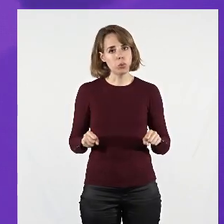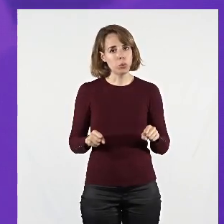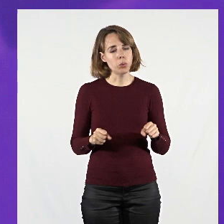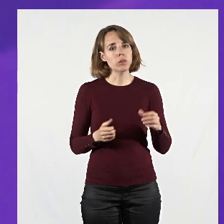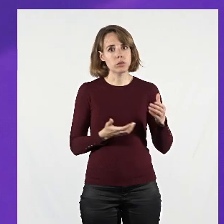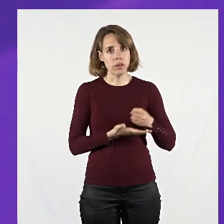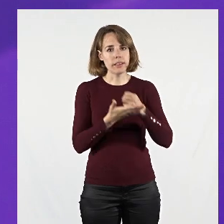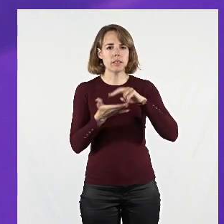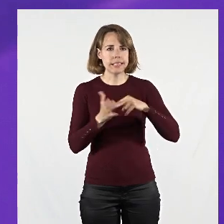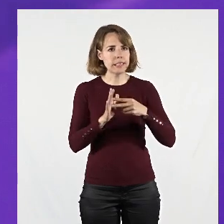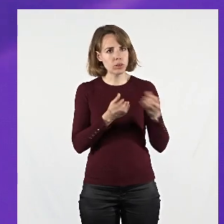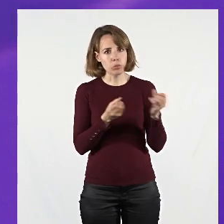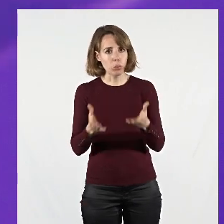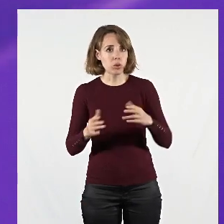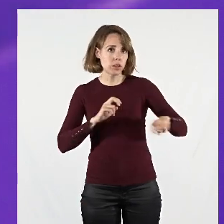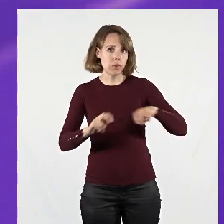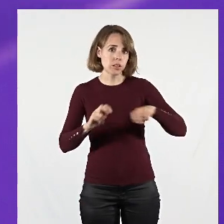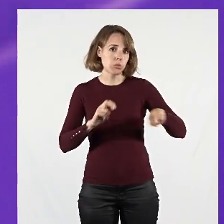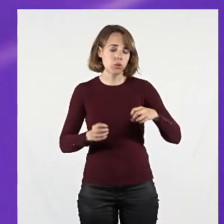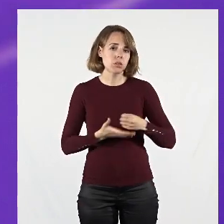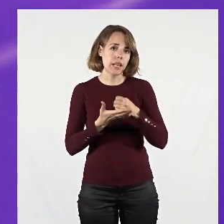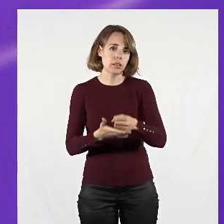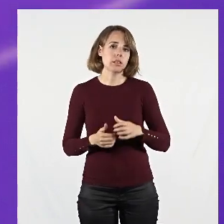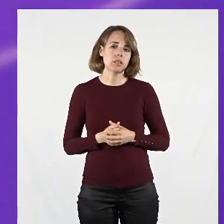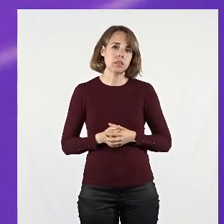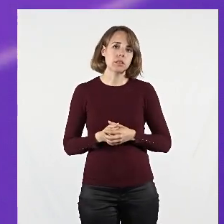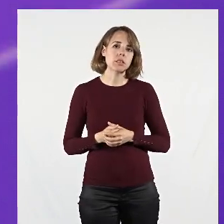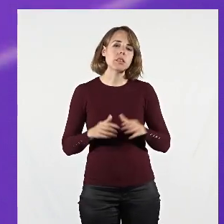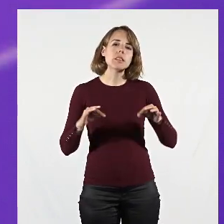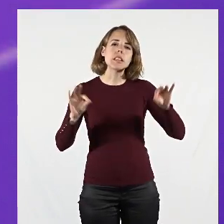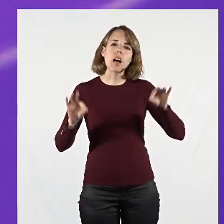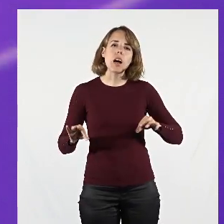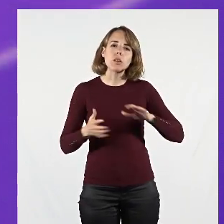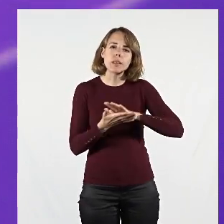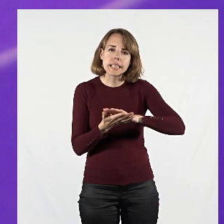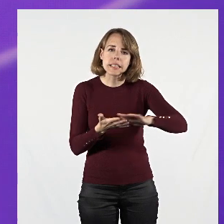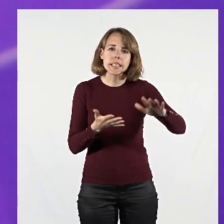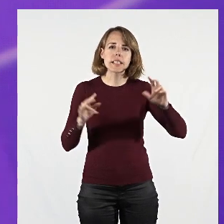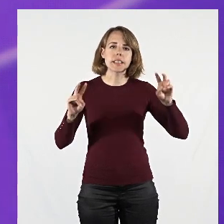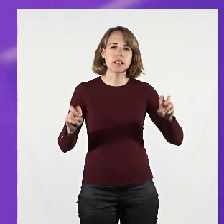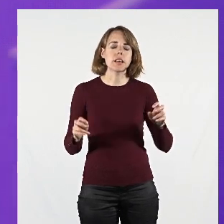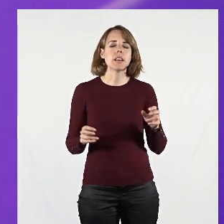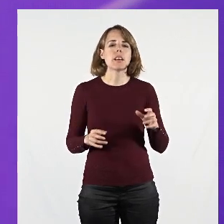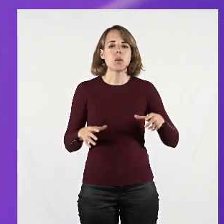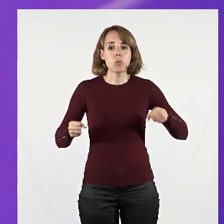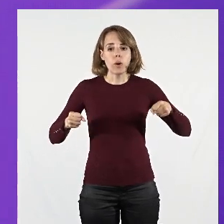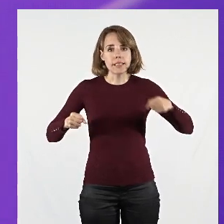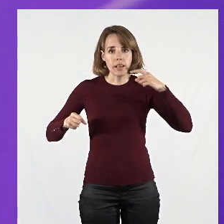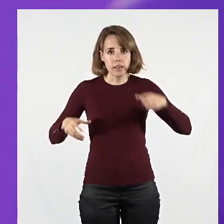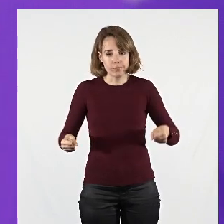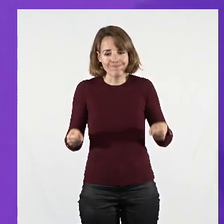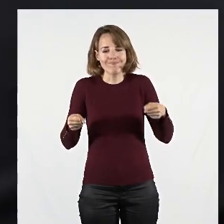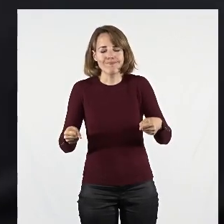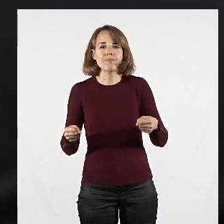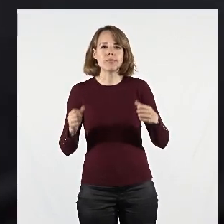d'aide au déplacement, donc à minima des draps de glisse, des poignées de traction, des lits médicalisés qui